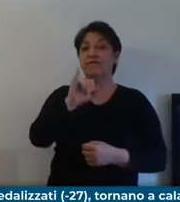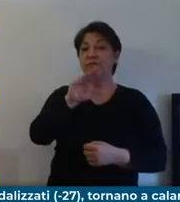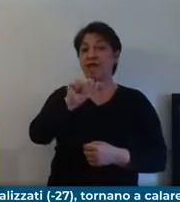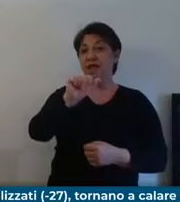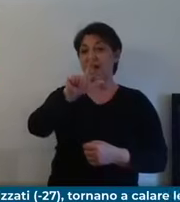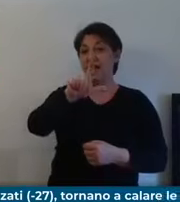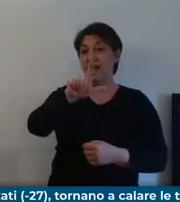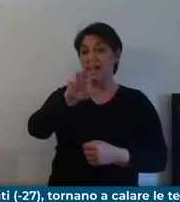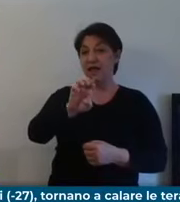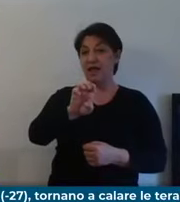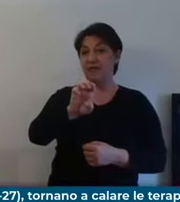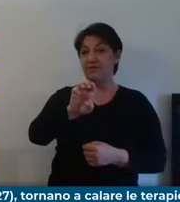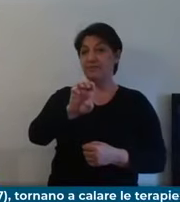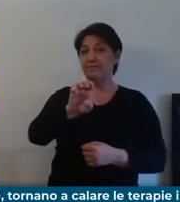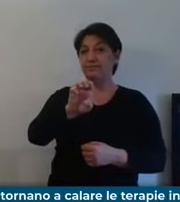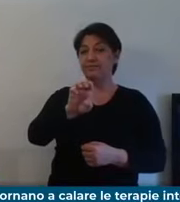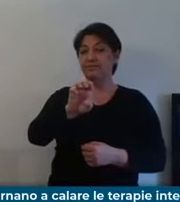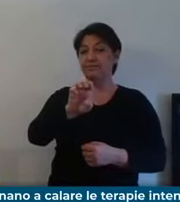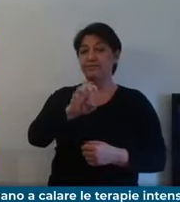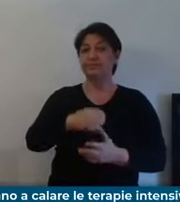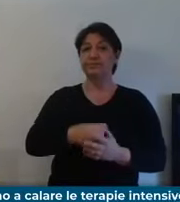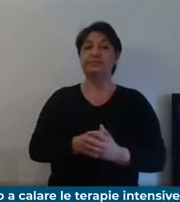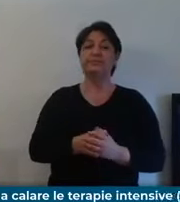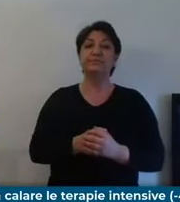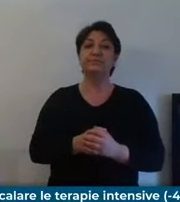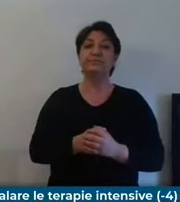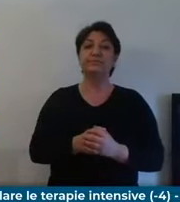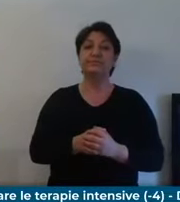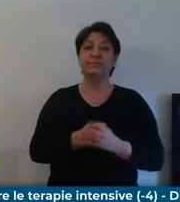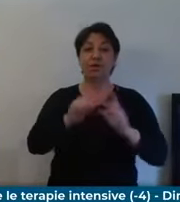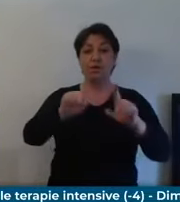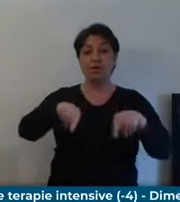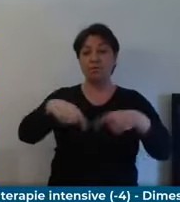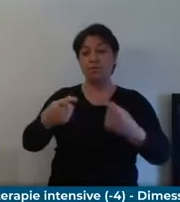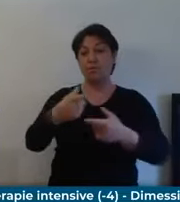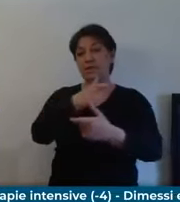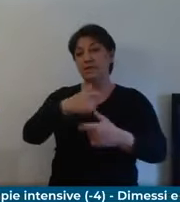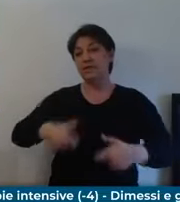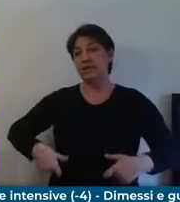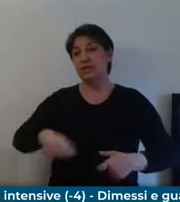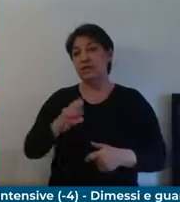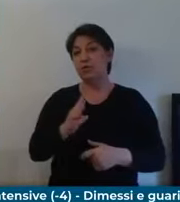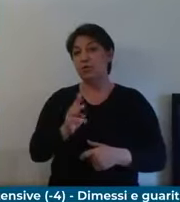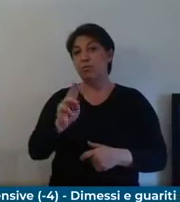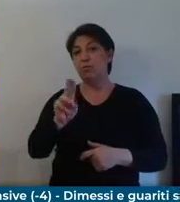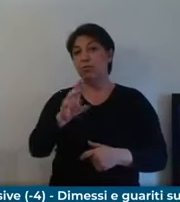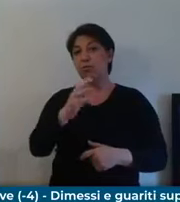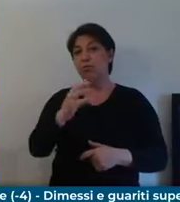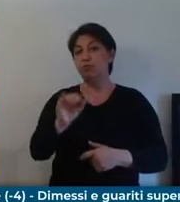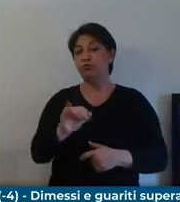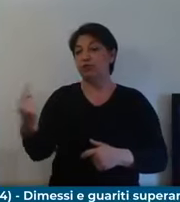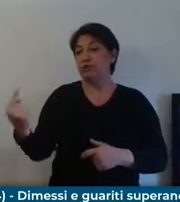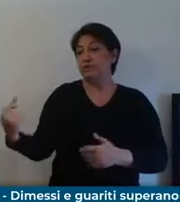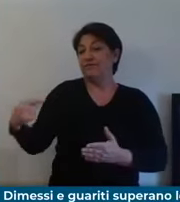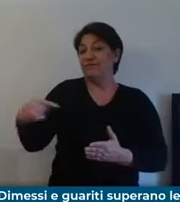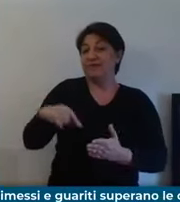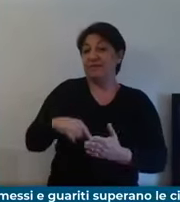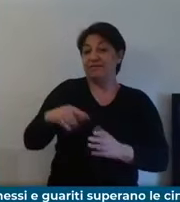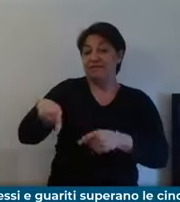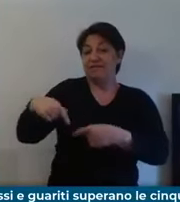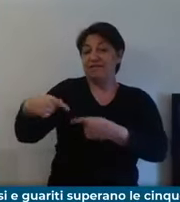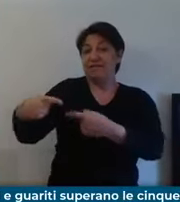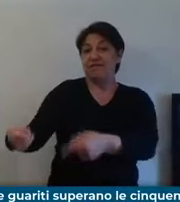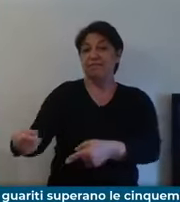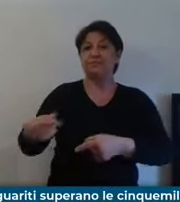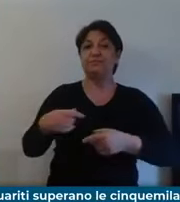ci aggiorneremo nelle prossime ore per tutte le novità che in queste ore, come capite, sono piuttosto convulse e di